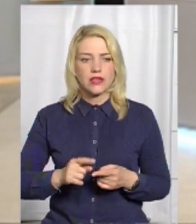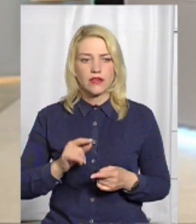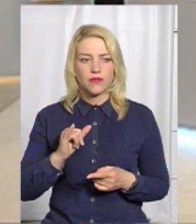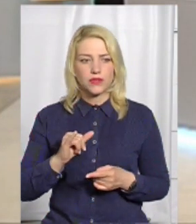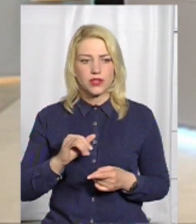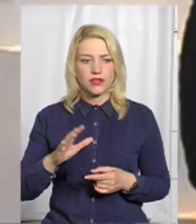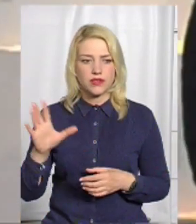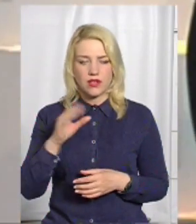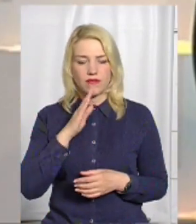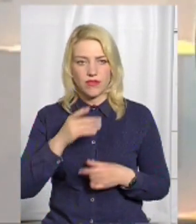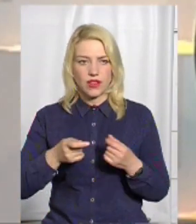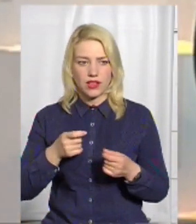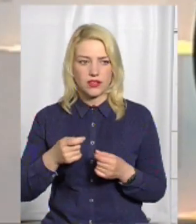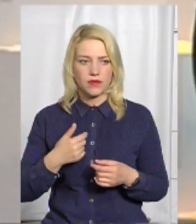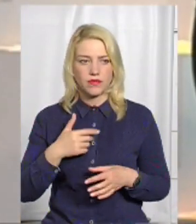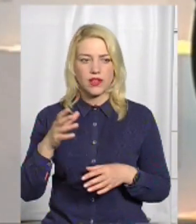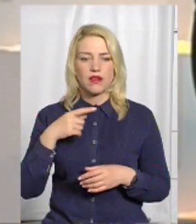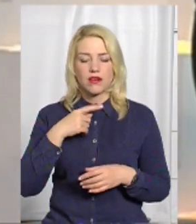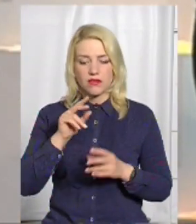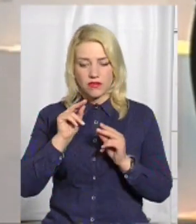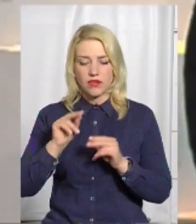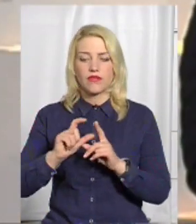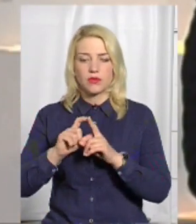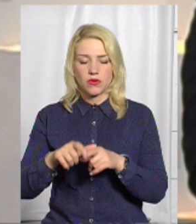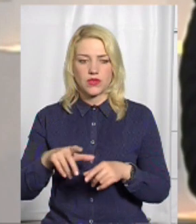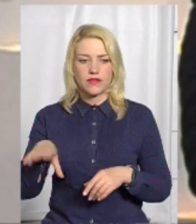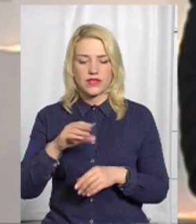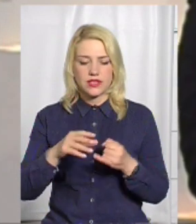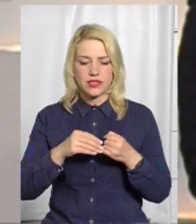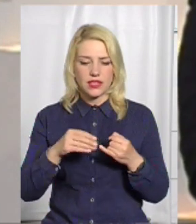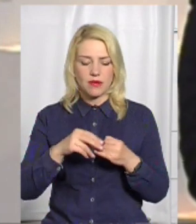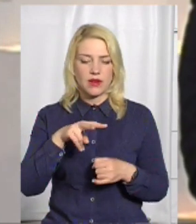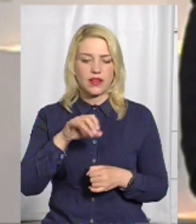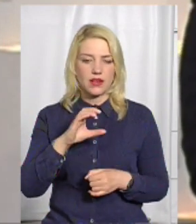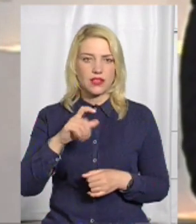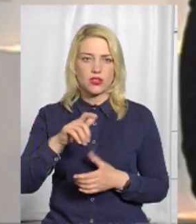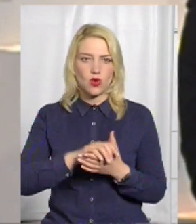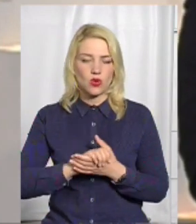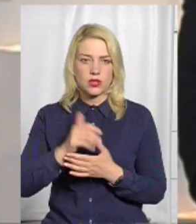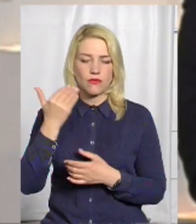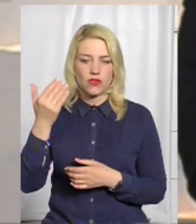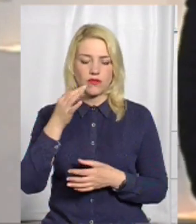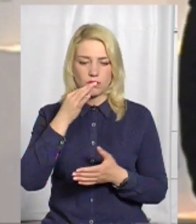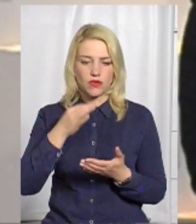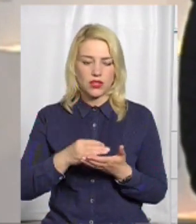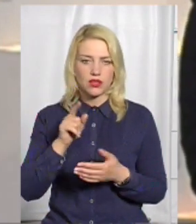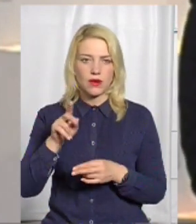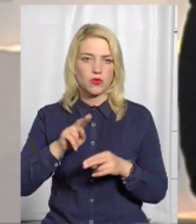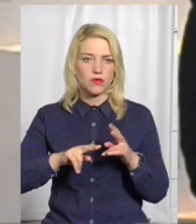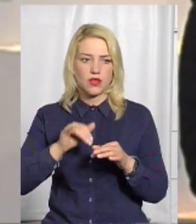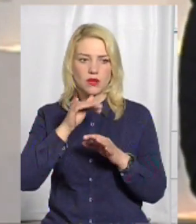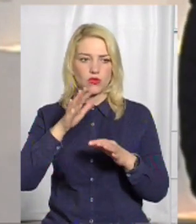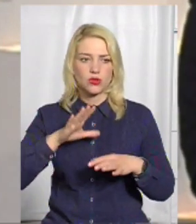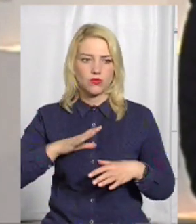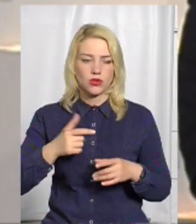знаєте, чесно скажу, всі землі лісгоспа, в першу чергу, вони відповідають за те, що там відбувається. Там жодного будівництва не може бути. Я